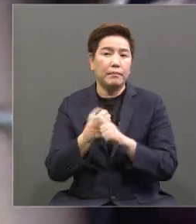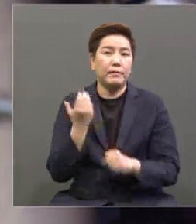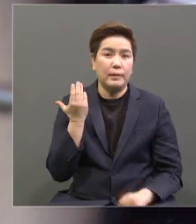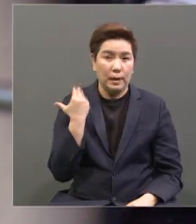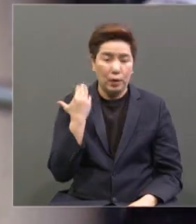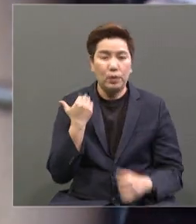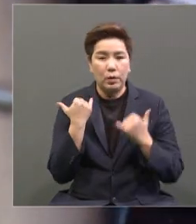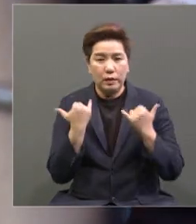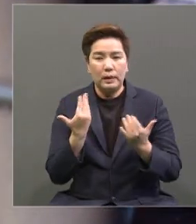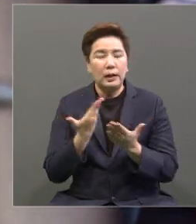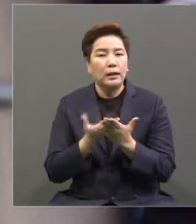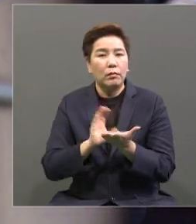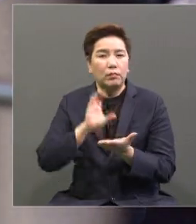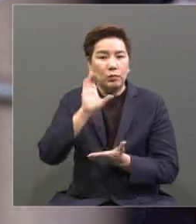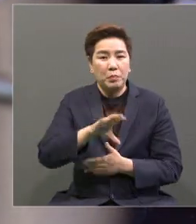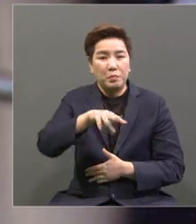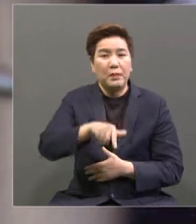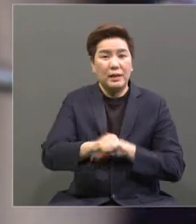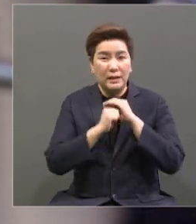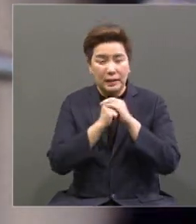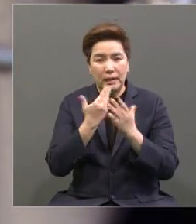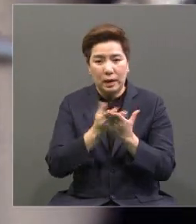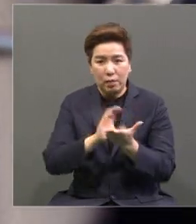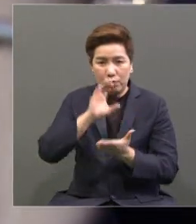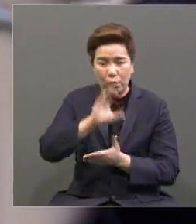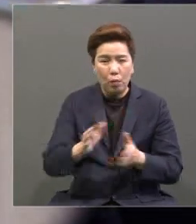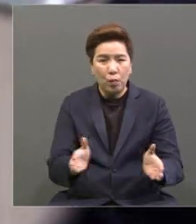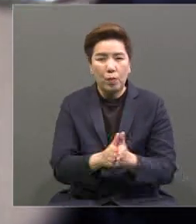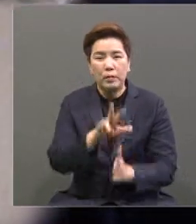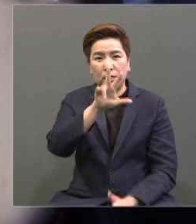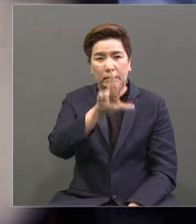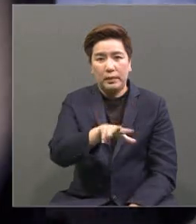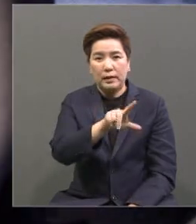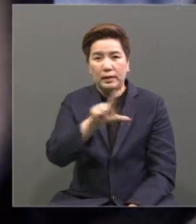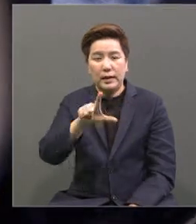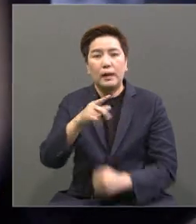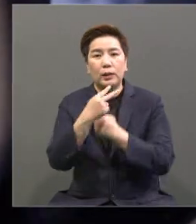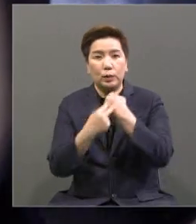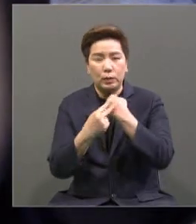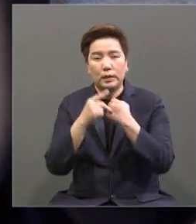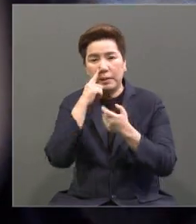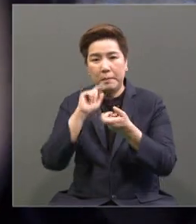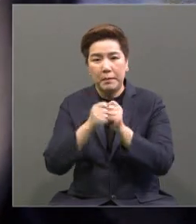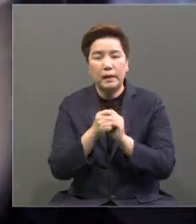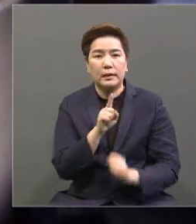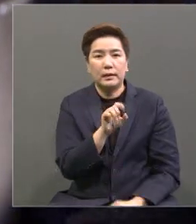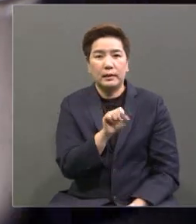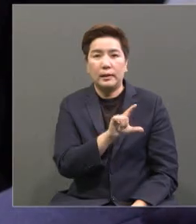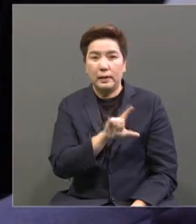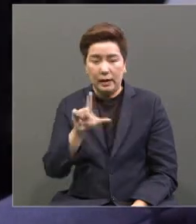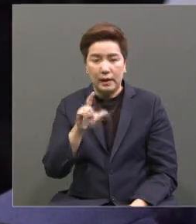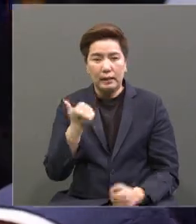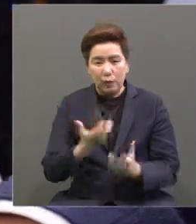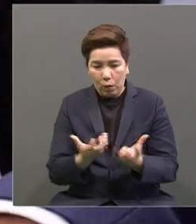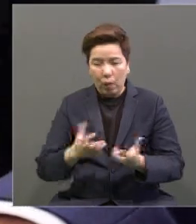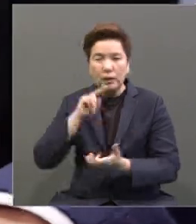ค่ะและมณฑลเสื้อเจียงเองก็มีมูลค่าการลงทุนในไทยกว่า3,000ล้านเหรียญสหรัฐหรือประมาณ 100,000ล้านบาทโดย